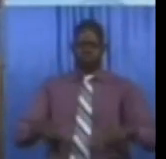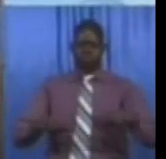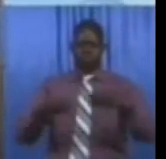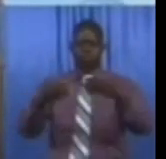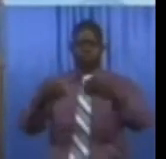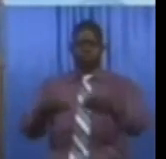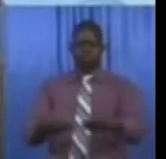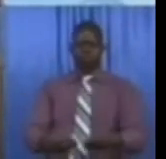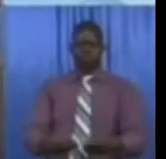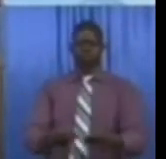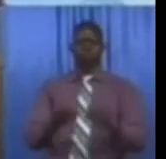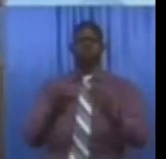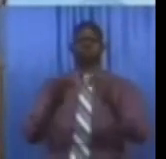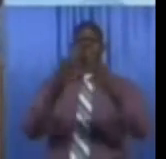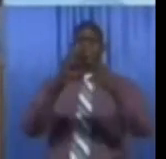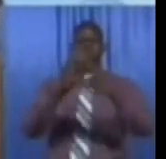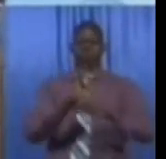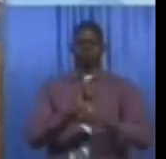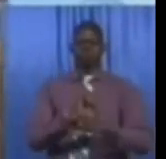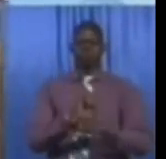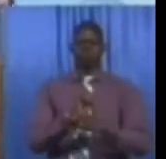au mess des officiers Yolande Lompo.